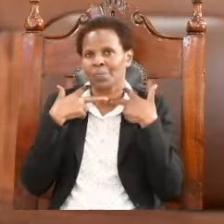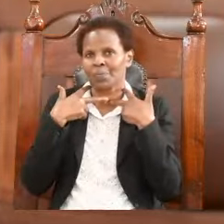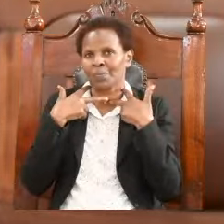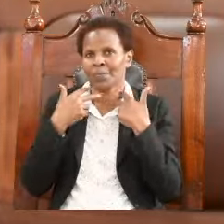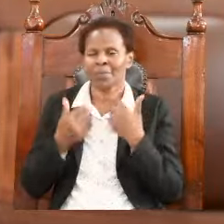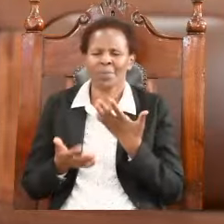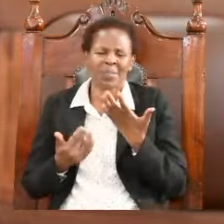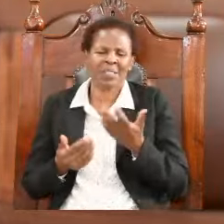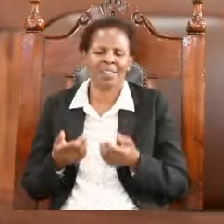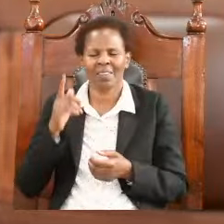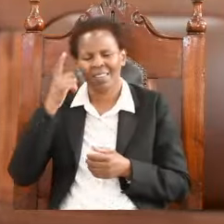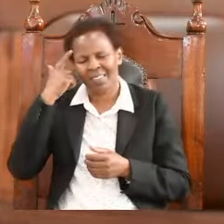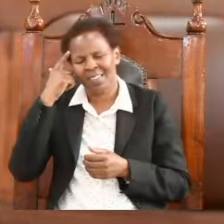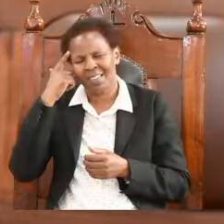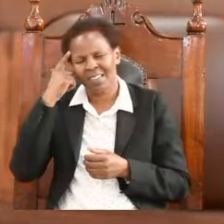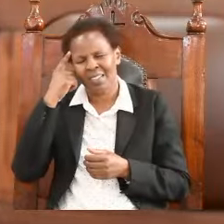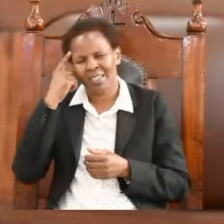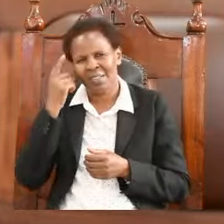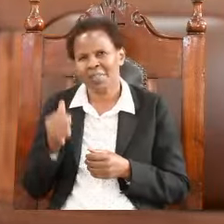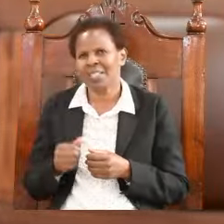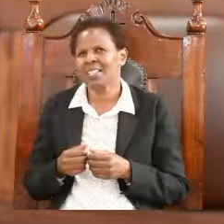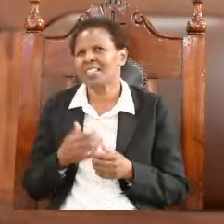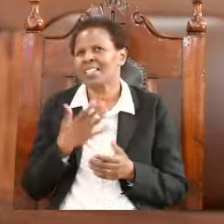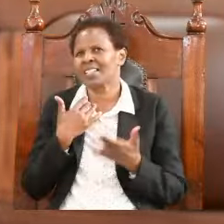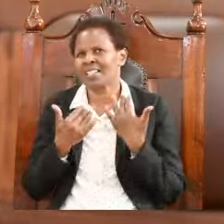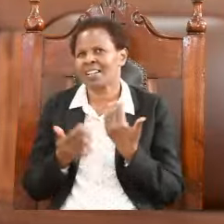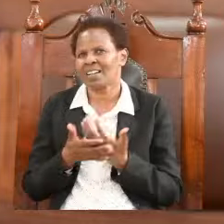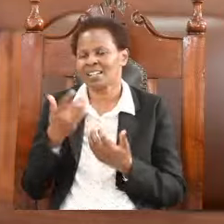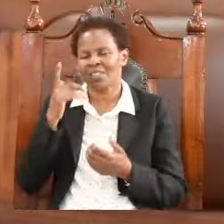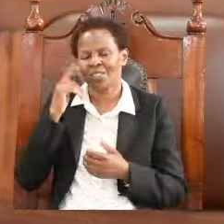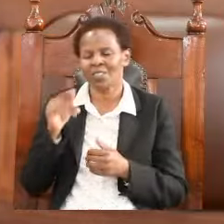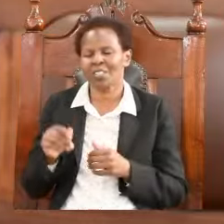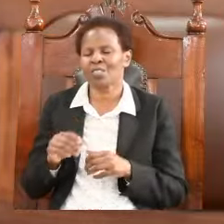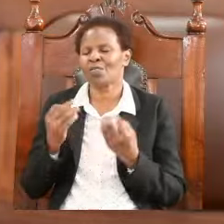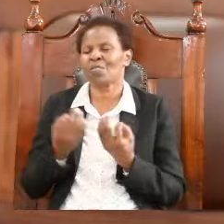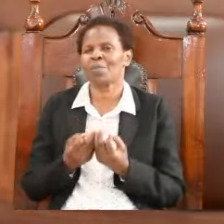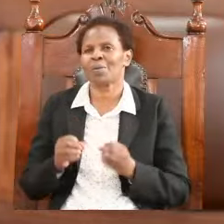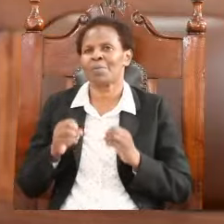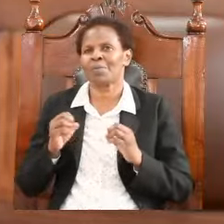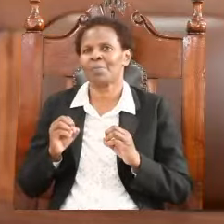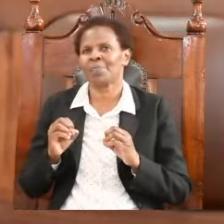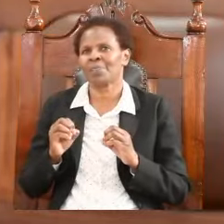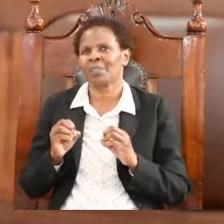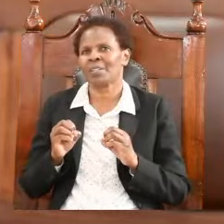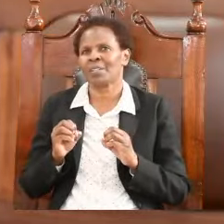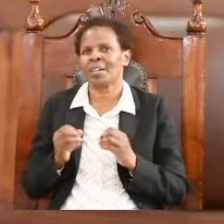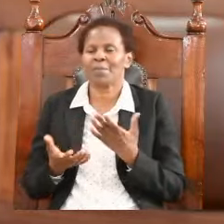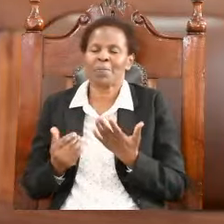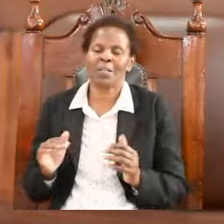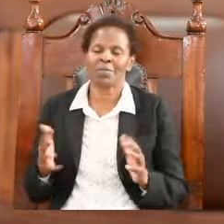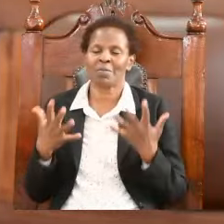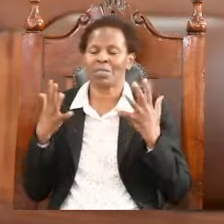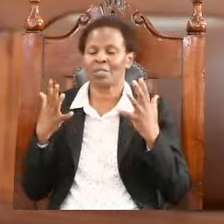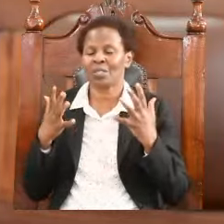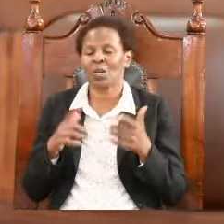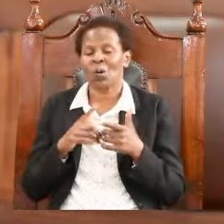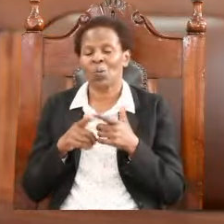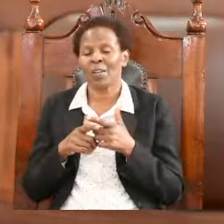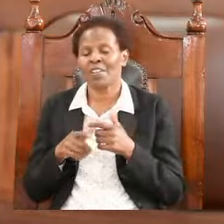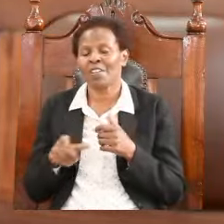ni angieciririe uhoro wao ndekwenda ona hanini. No ningi na ni angiakenereire muno hihi riria